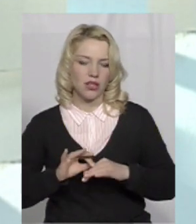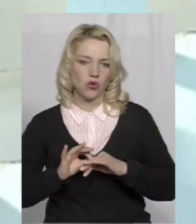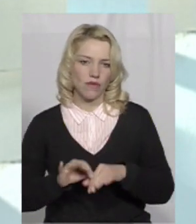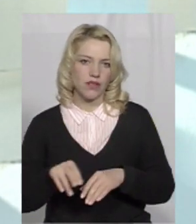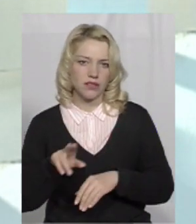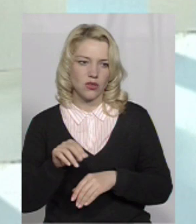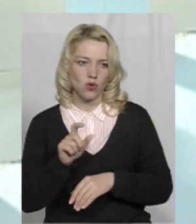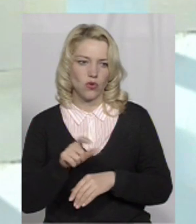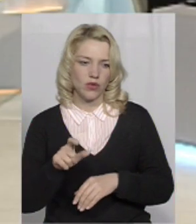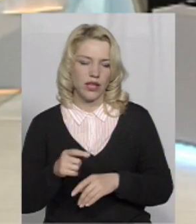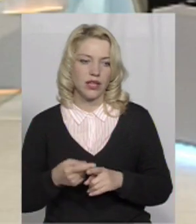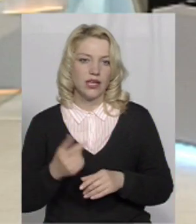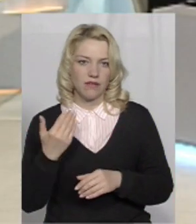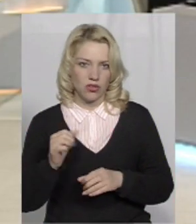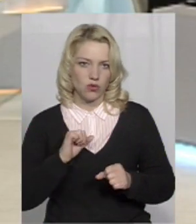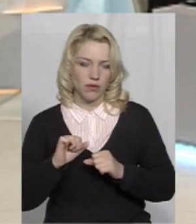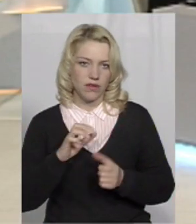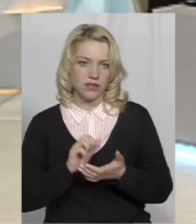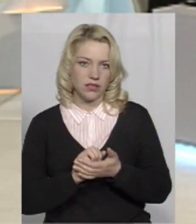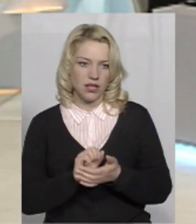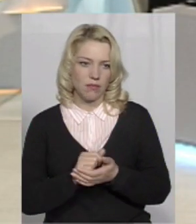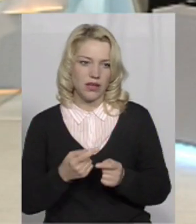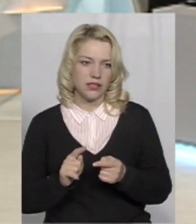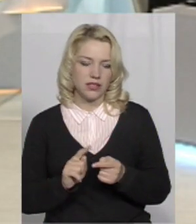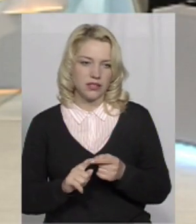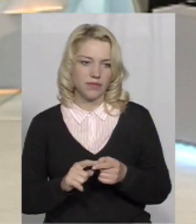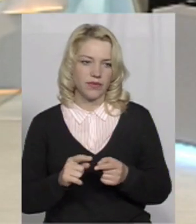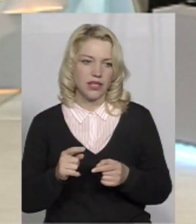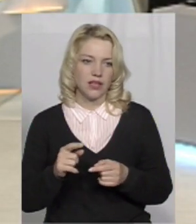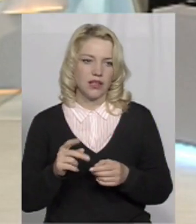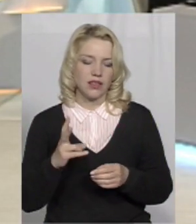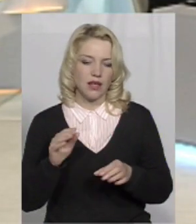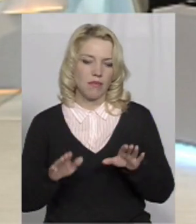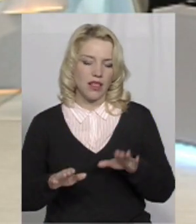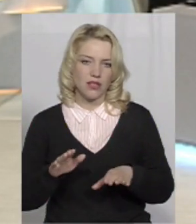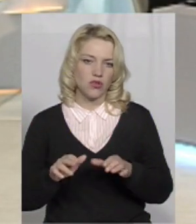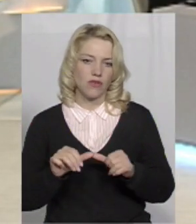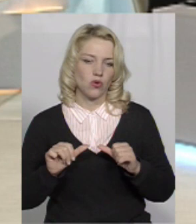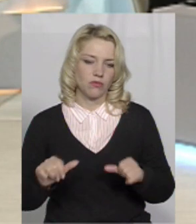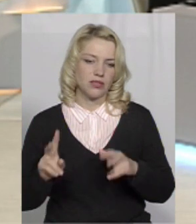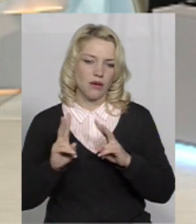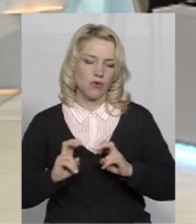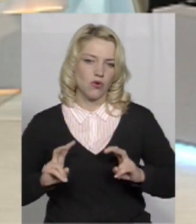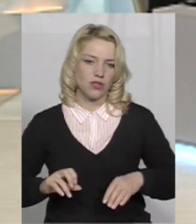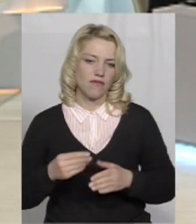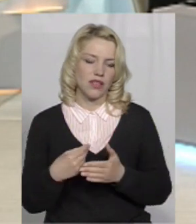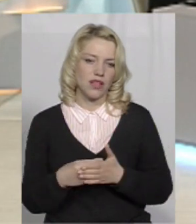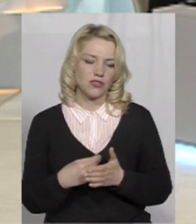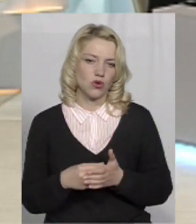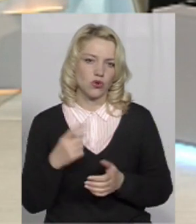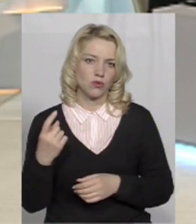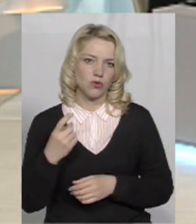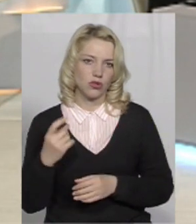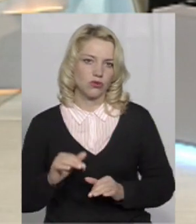до них норми закону. Це ваше управління цим займається? Власне кажучи, дано на балансових комісіях по розгляду